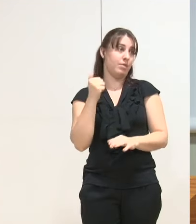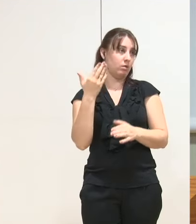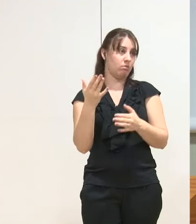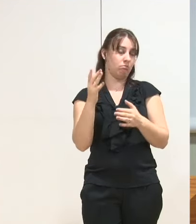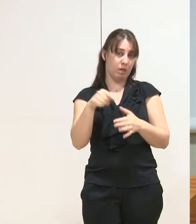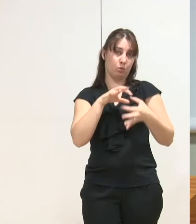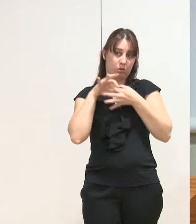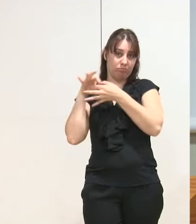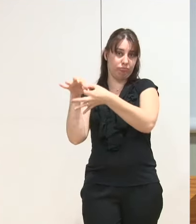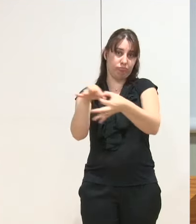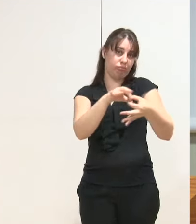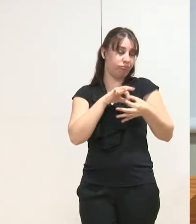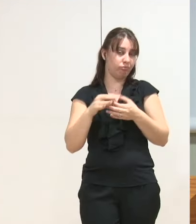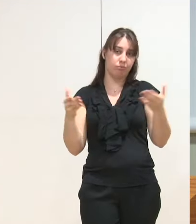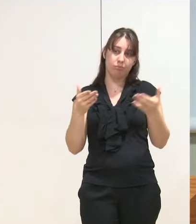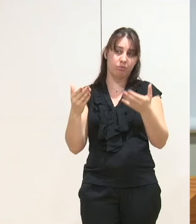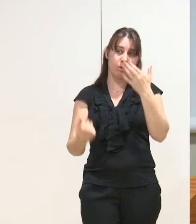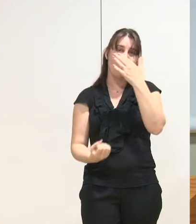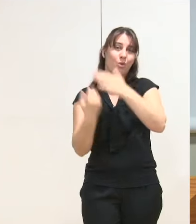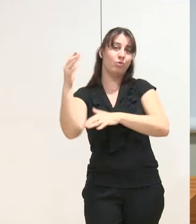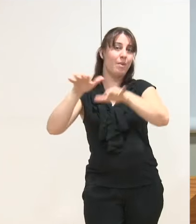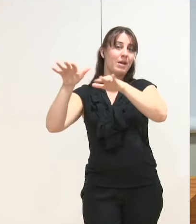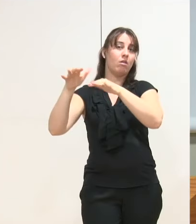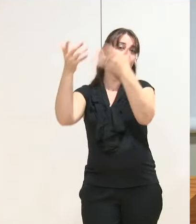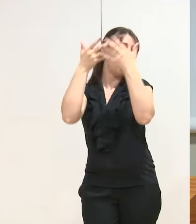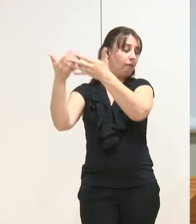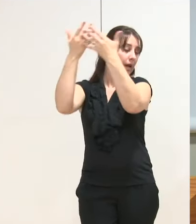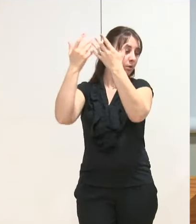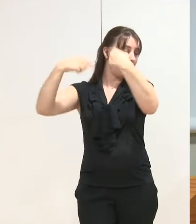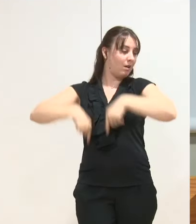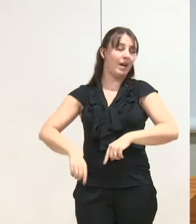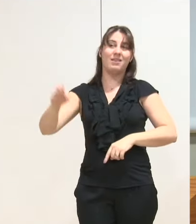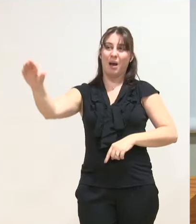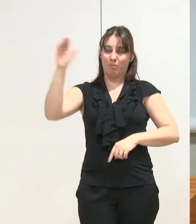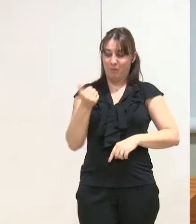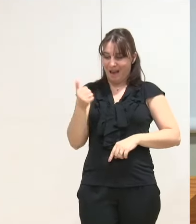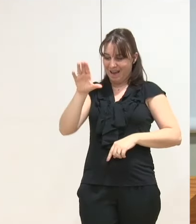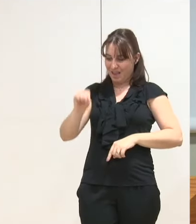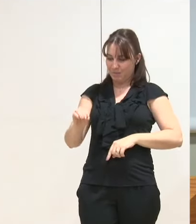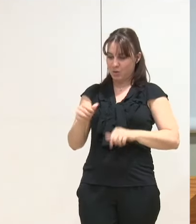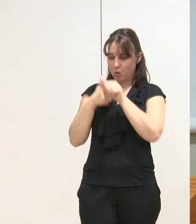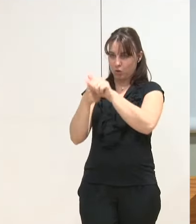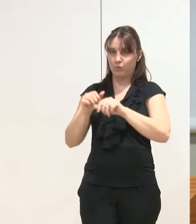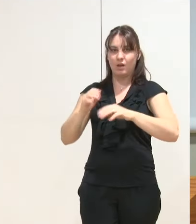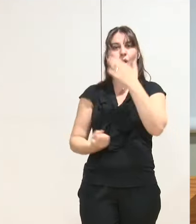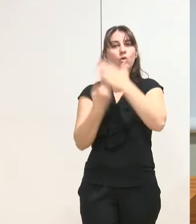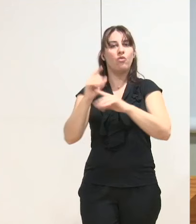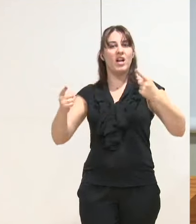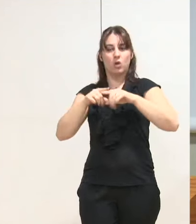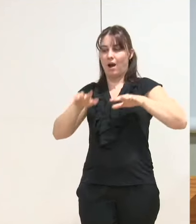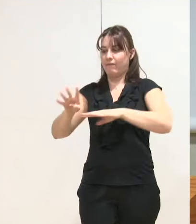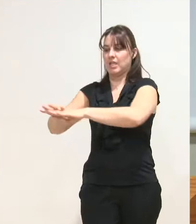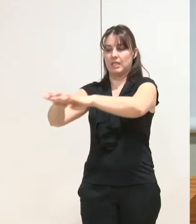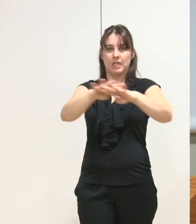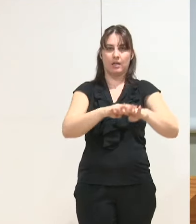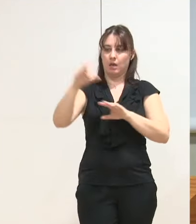notamment aux nouvelles méthodes de calcul où l'État amène plus par habitant de la nouvelle géographie mais que cette nouvelle géographie ne